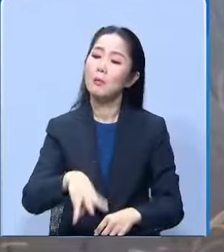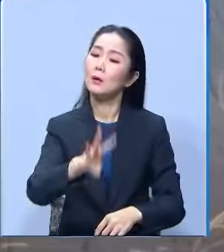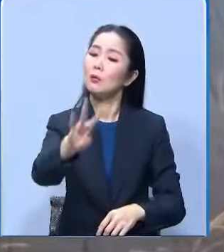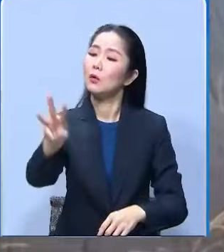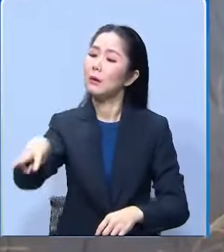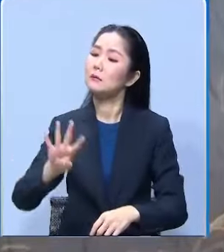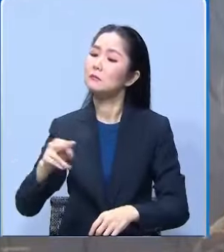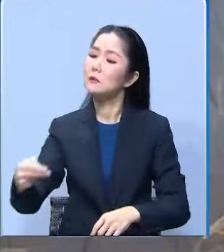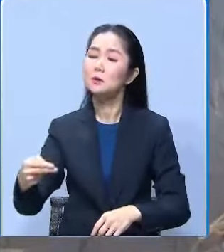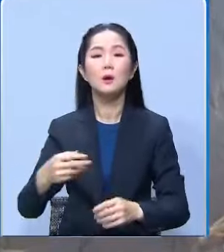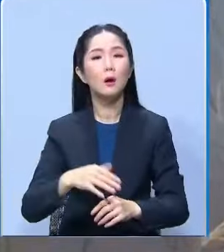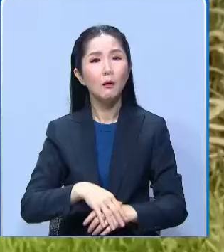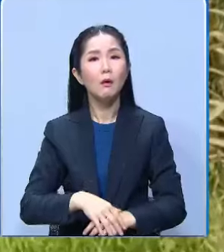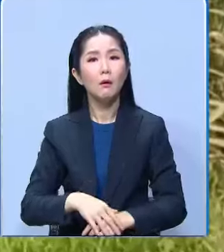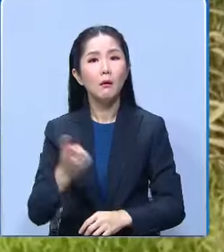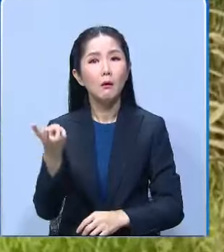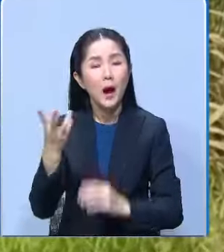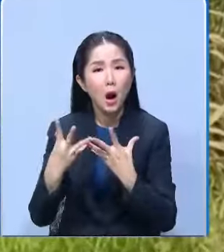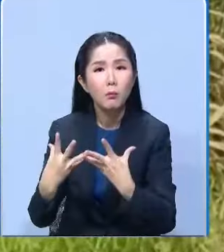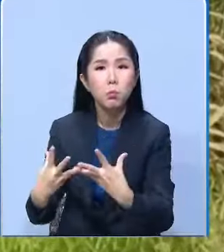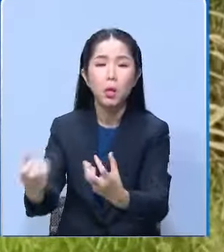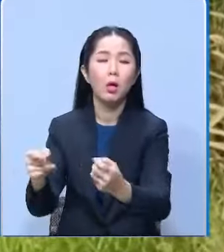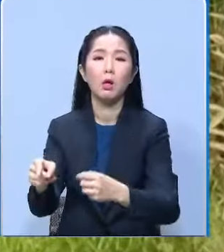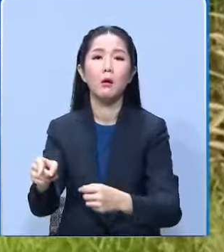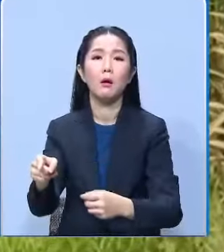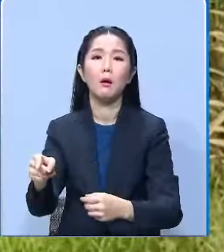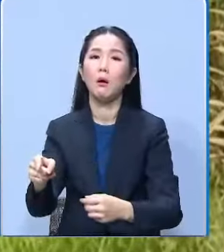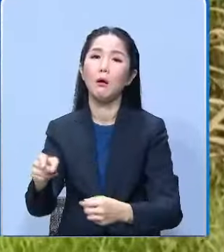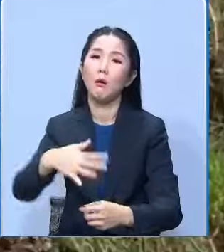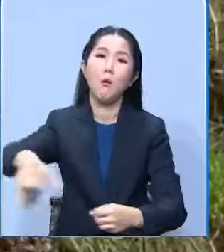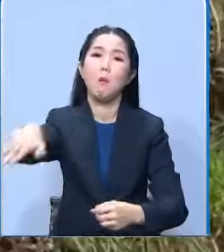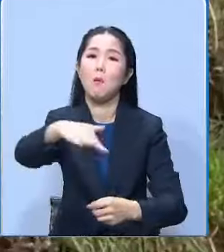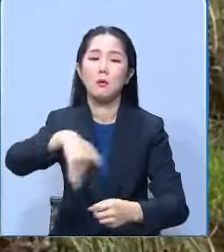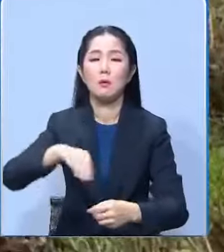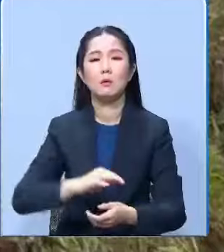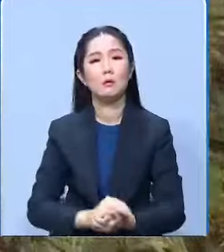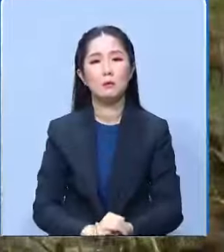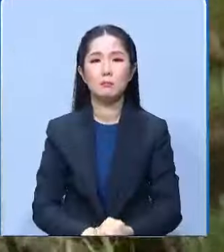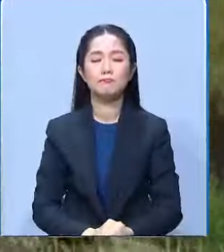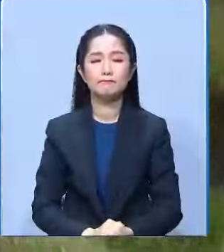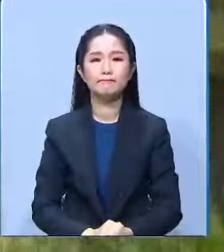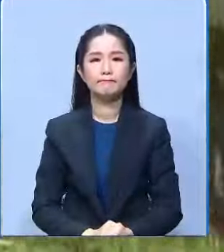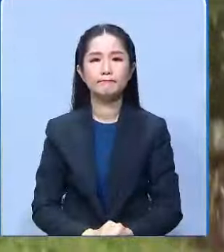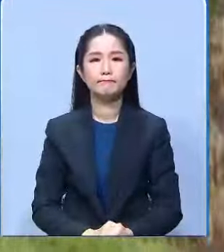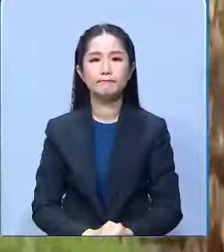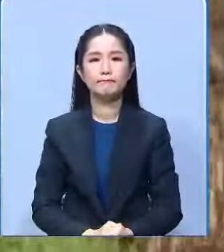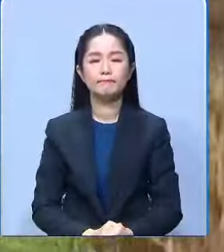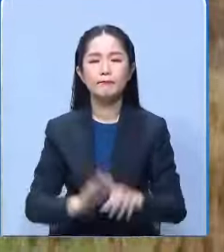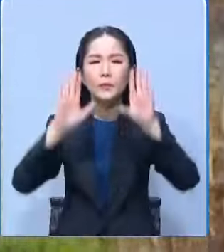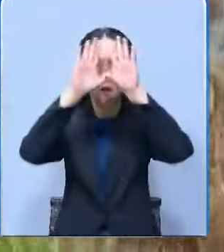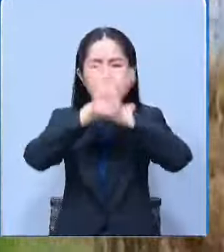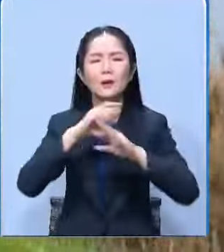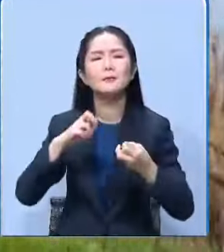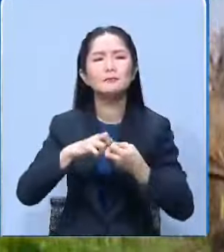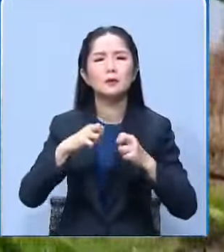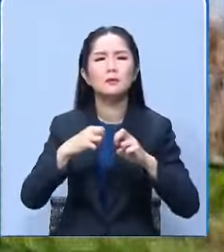ต้นตายไปหลายส่วนแล้วเนี่ยนะครับแล้วเกือบหมดอ่ะอืเสียหายกันนะคะก็คล้ายๆปัญหาเพื่อนบ้าน